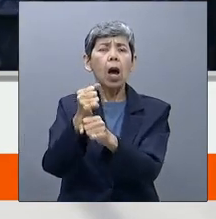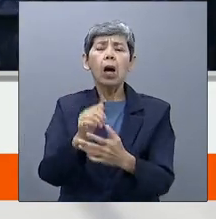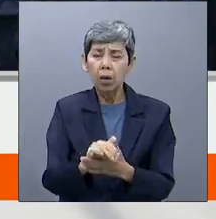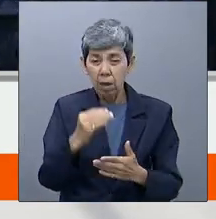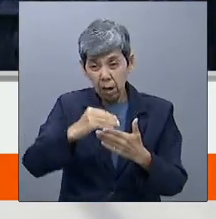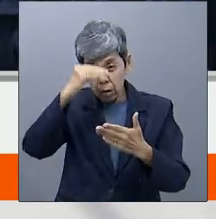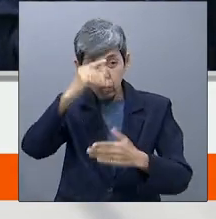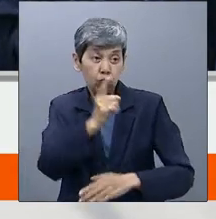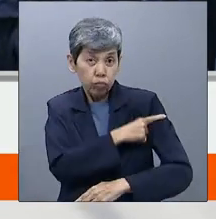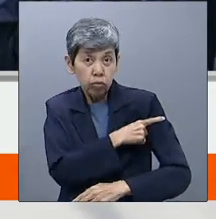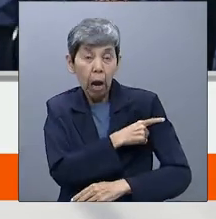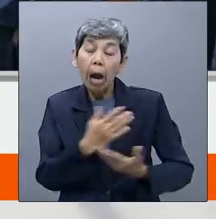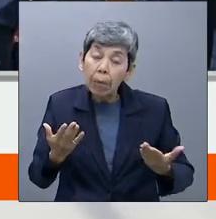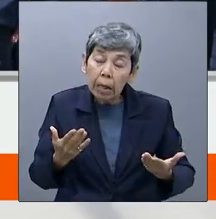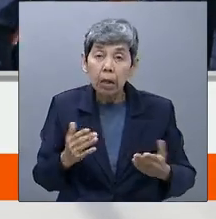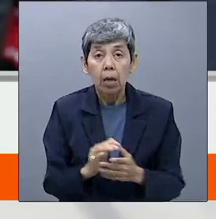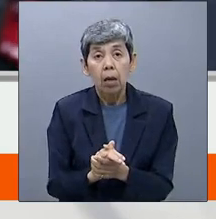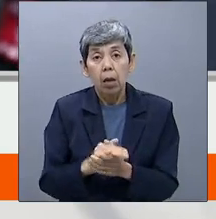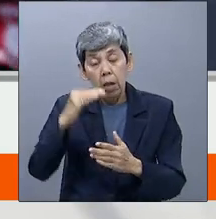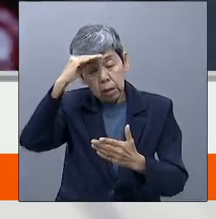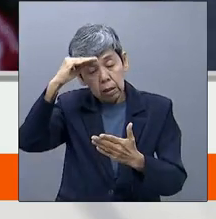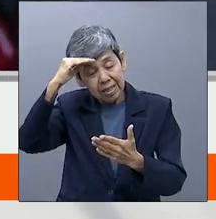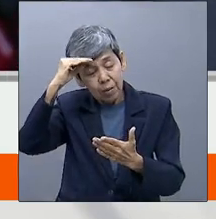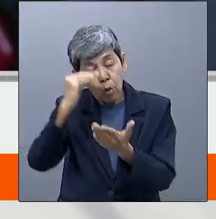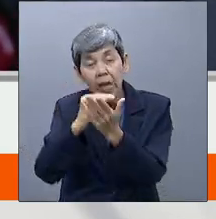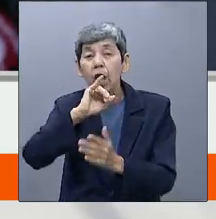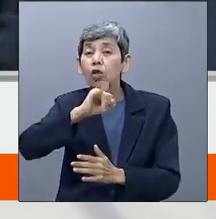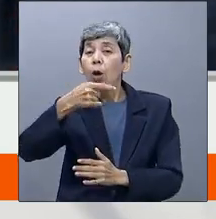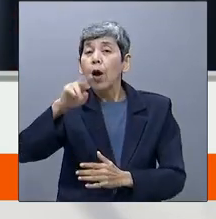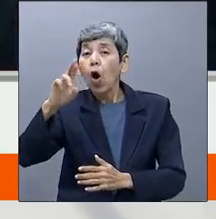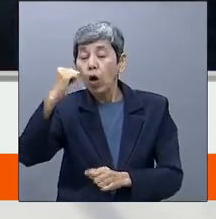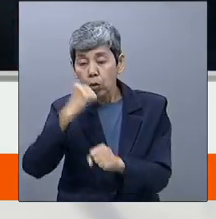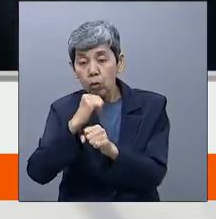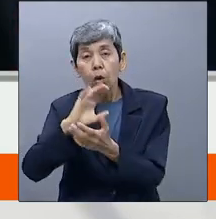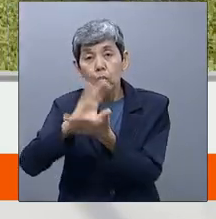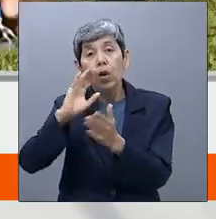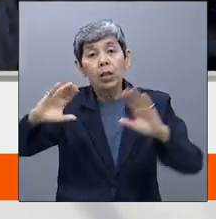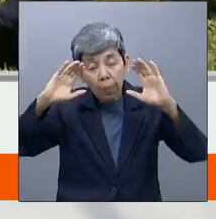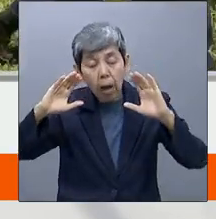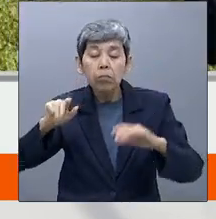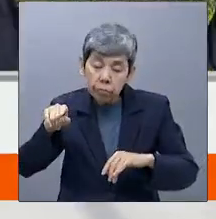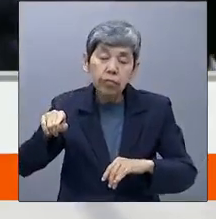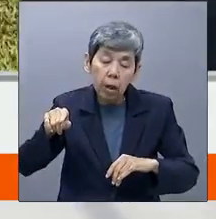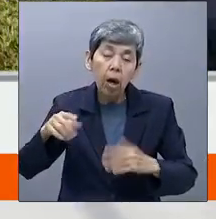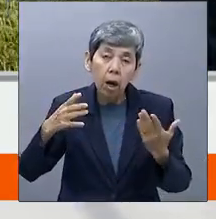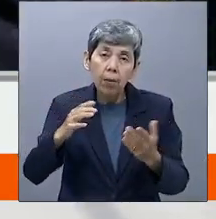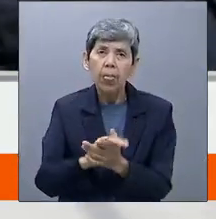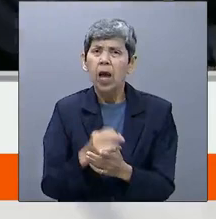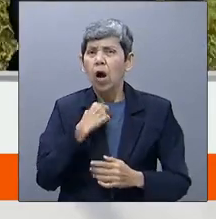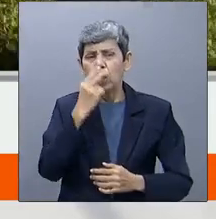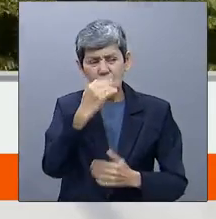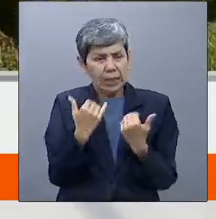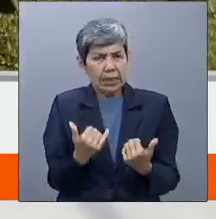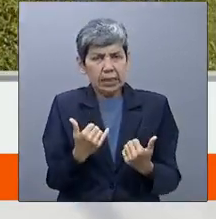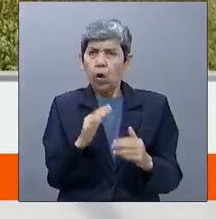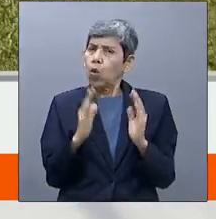บปริญญาตรีมาก็รับหรือโรงเรียนตำรวจอาจจะมีข้อจำกัดเพราะใช้ทุนรัฐบาลข้อจำกัดก็คือรุ่นละปัจจุบัน